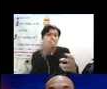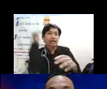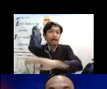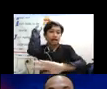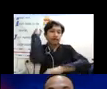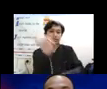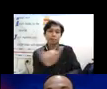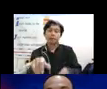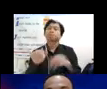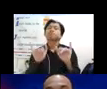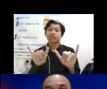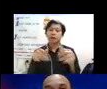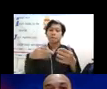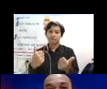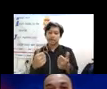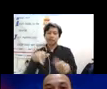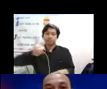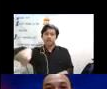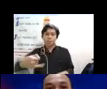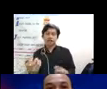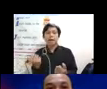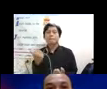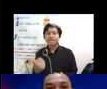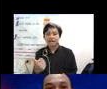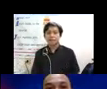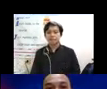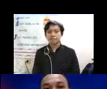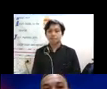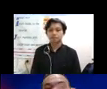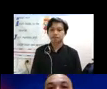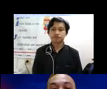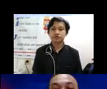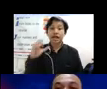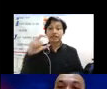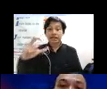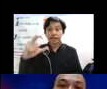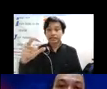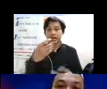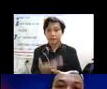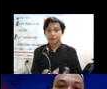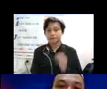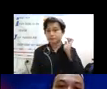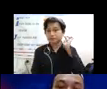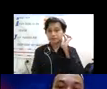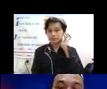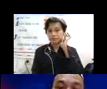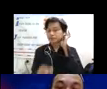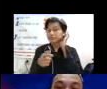jadi yang sama Ya seperti yang tadi Mbak Diva bagian sini kalau di yang